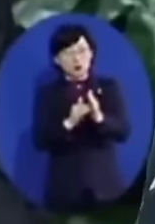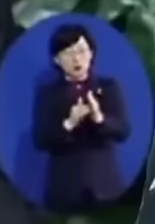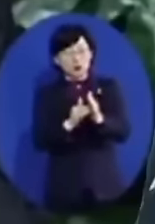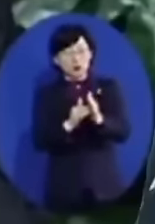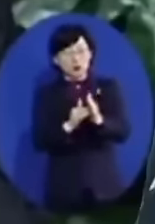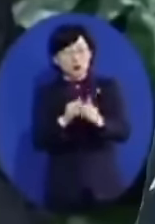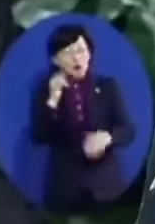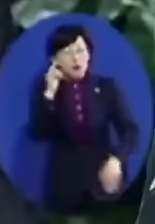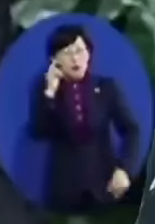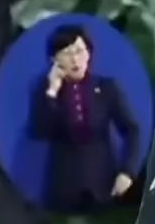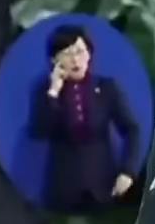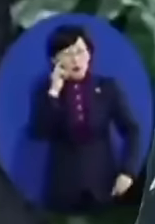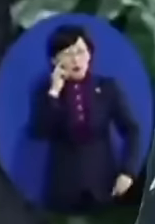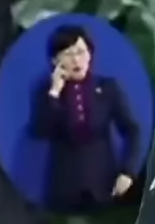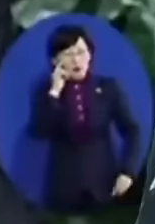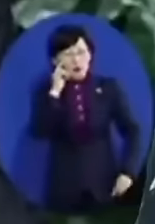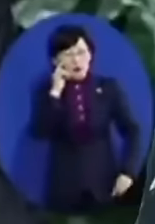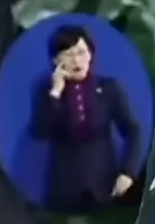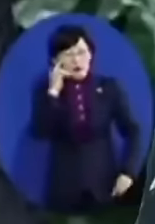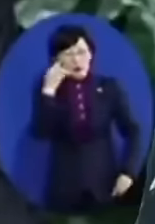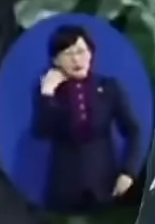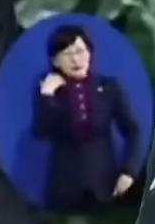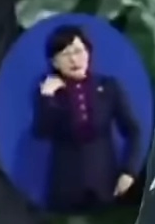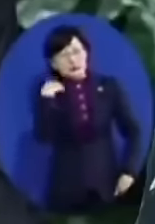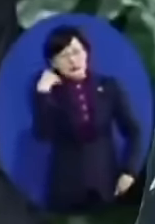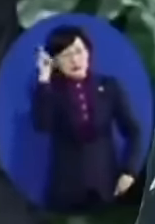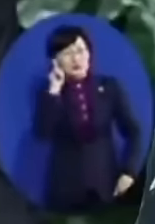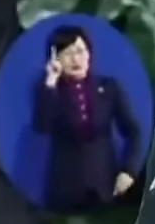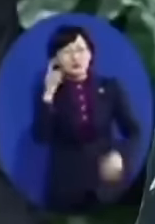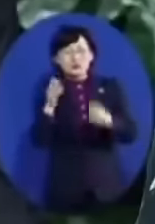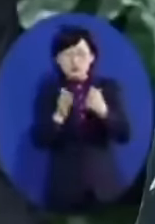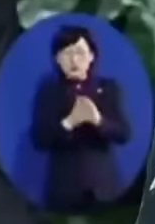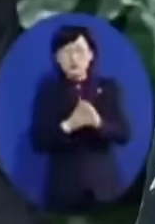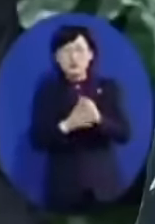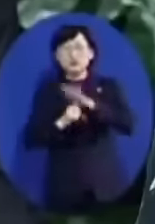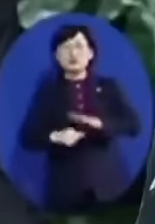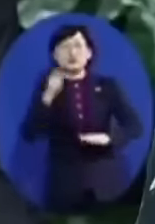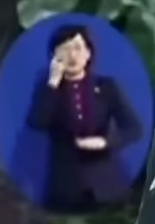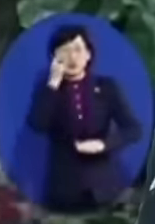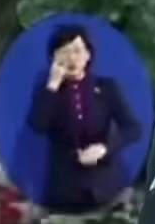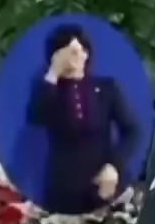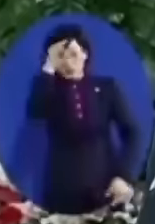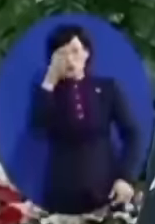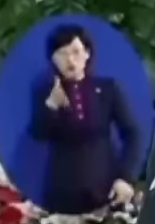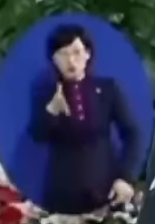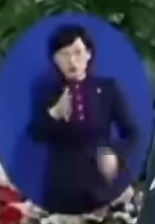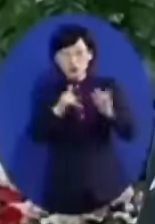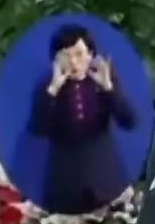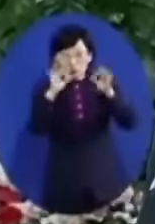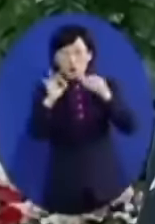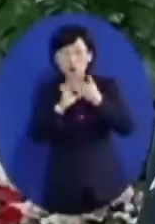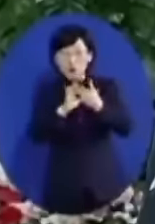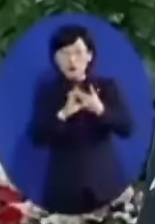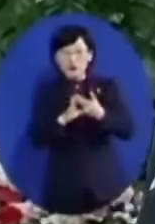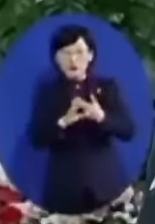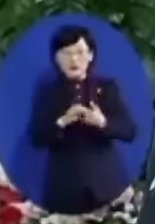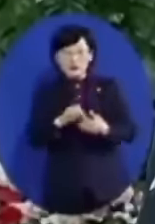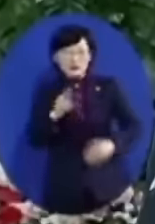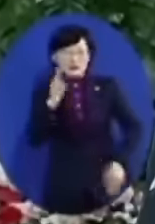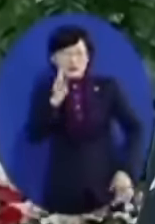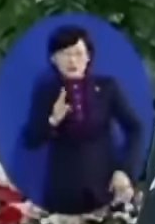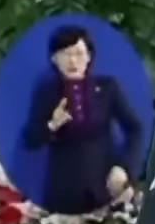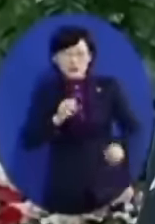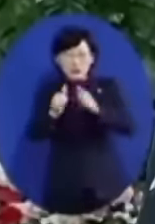다가오는 스트레스를 견딜 수가 없었던 것입니다. 전문가들은 이러한 일은 극심한 경쟁사회에서